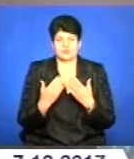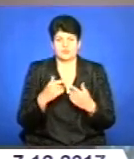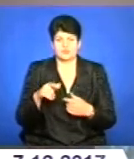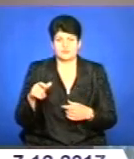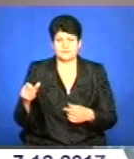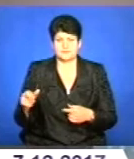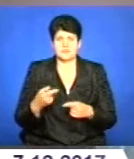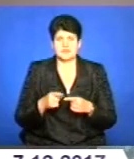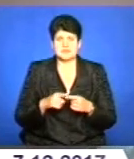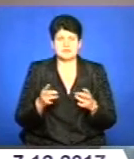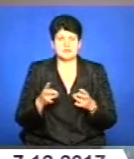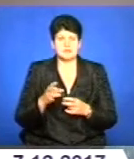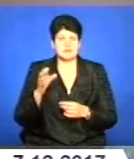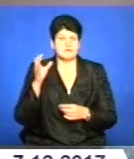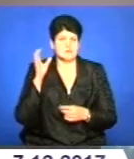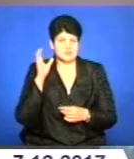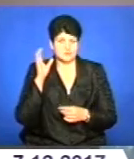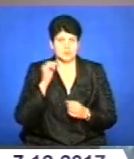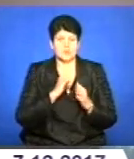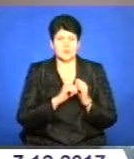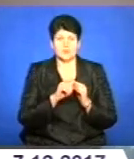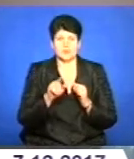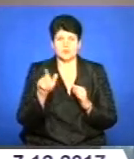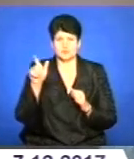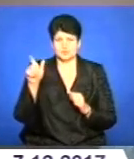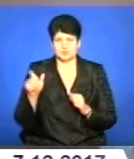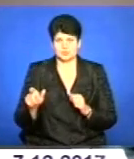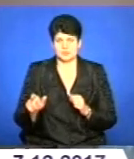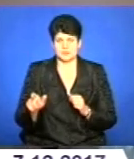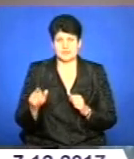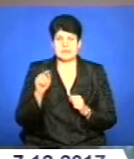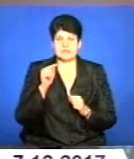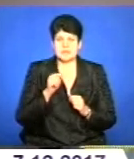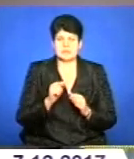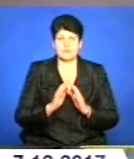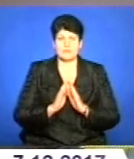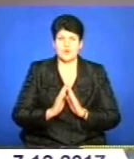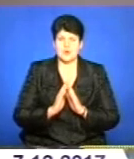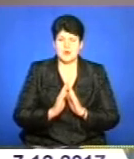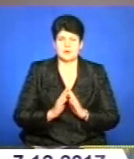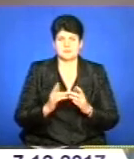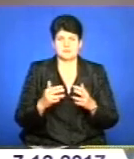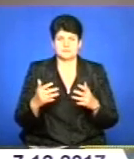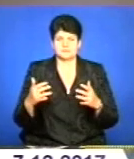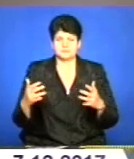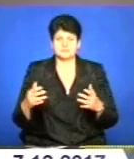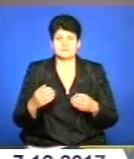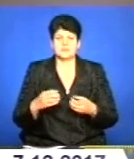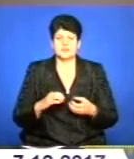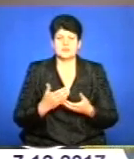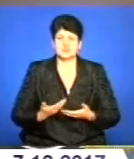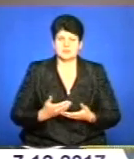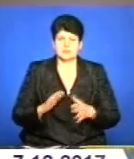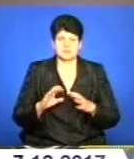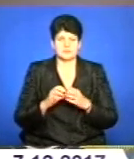Це треба вислухати кожну людину, її прохання, її просьби, її життєві